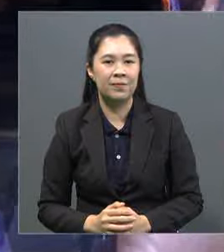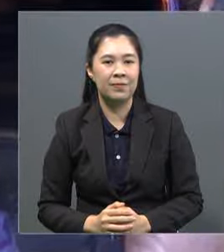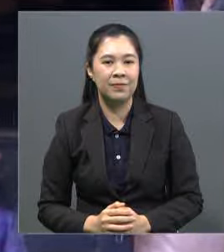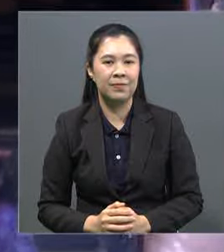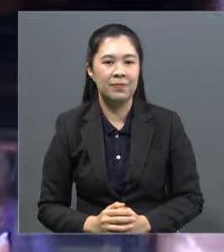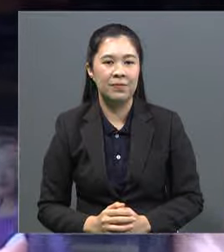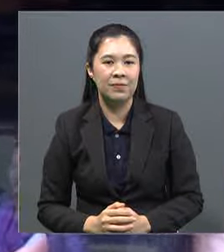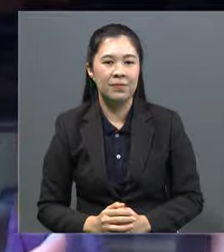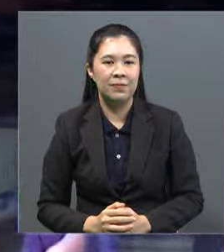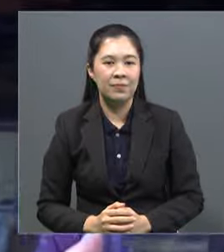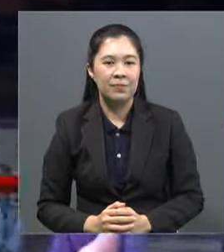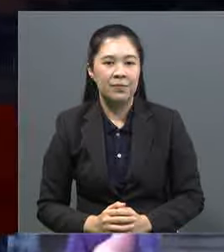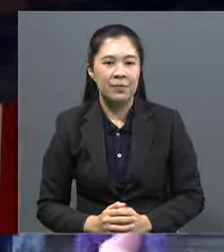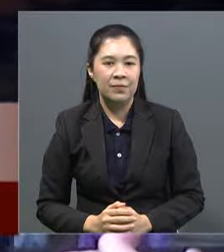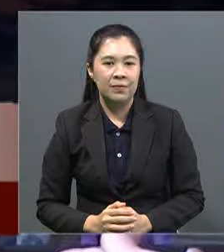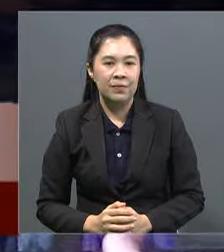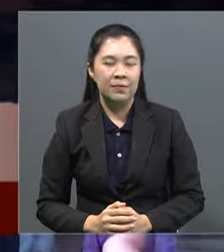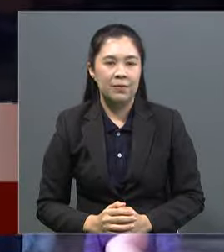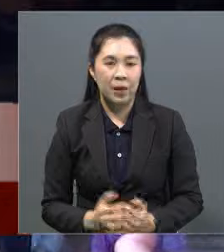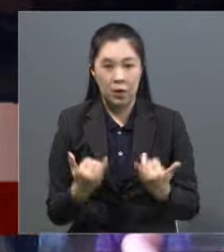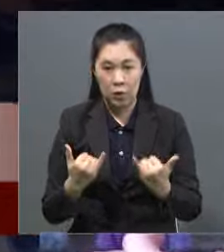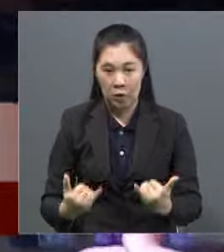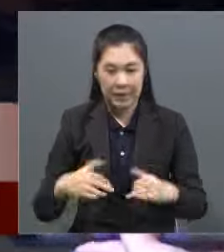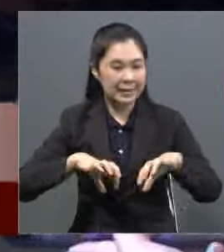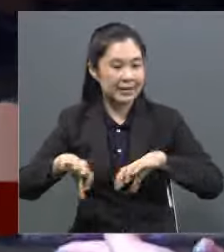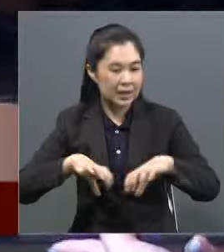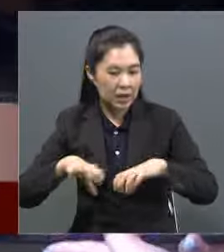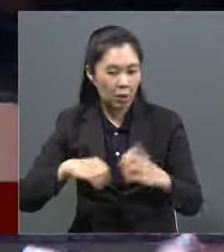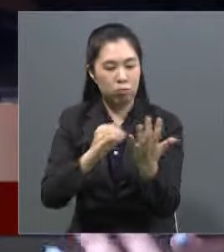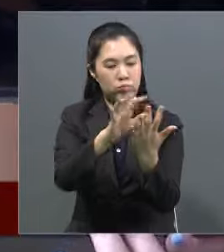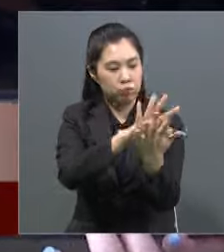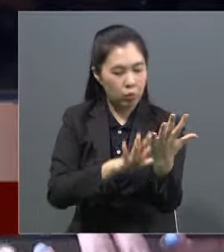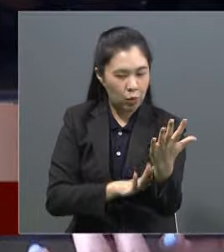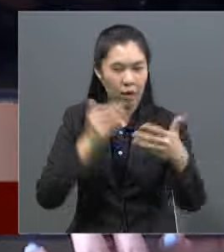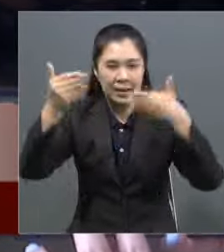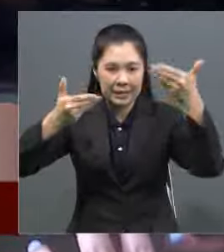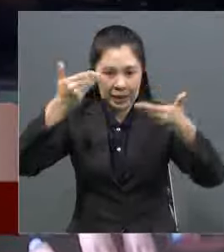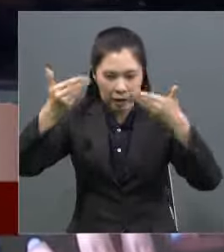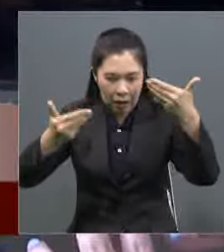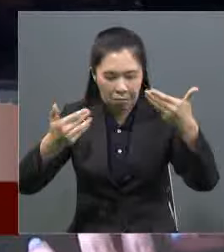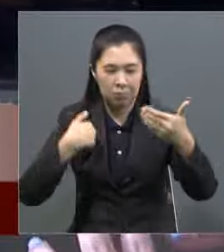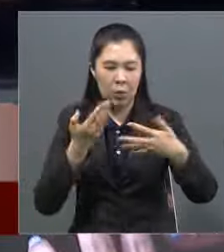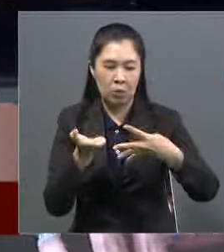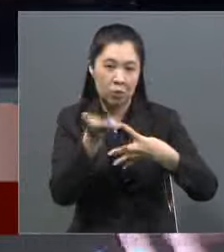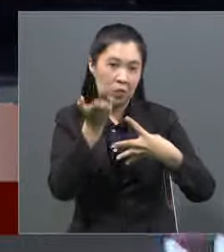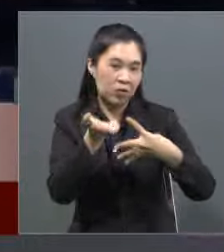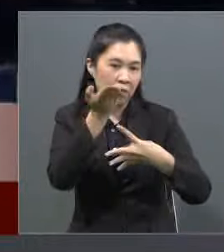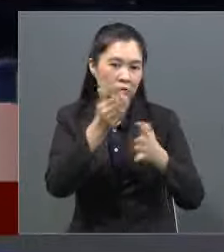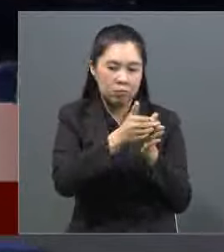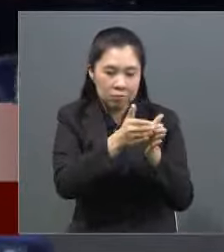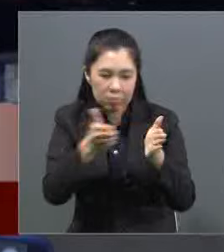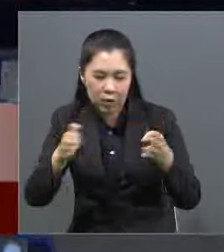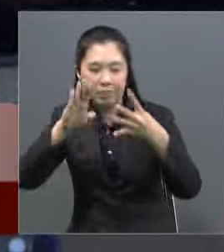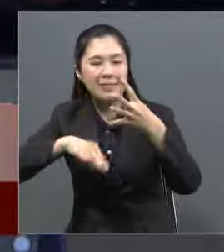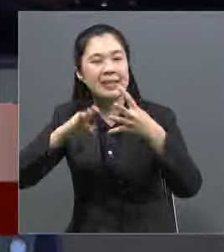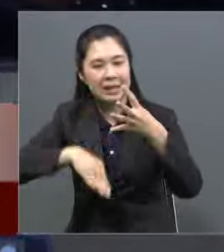นะคะก็เริ่มตอนนี้ก็คือมีจัดกิจกรรมทั่วประเทศนะคะบางแห่งก็เริ่มตั้งแต่ต้นเดือนเลยบางแห่งก็ยาวไปจนถึงปลายเ